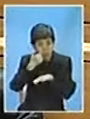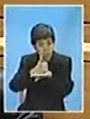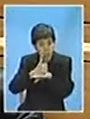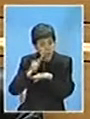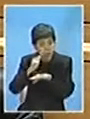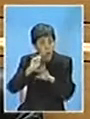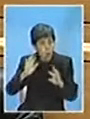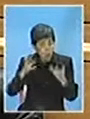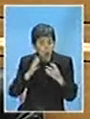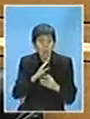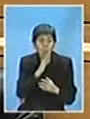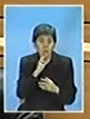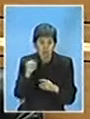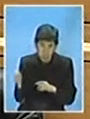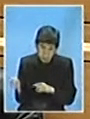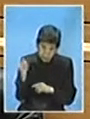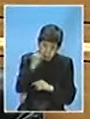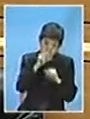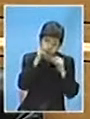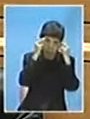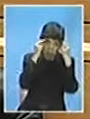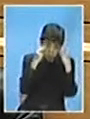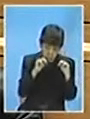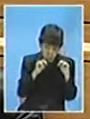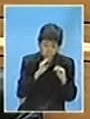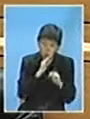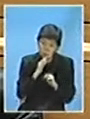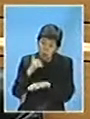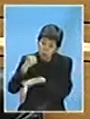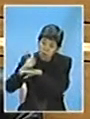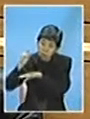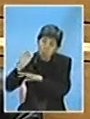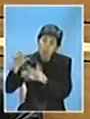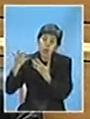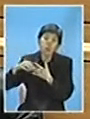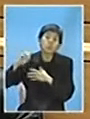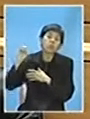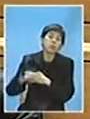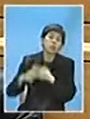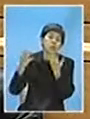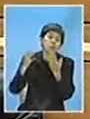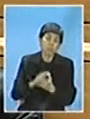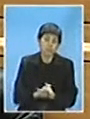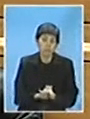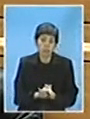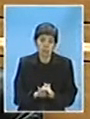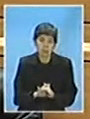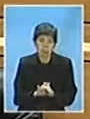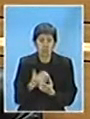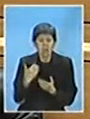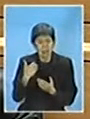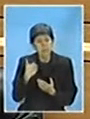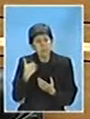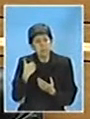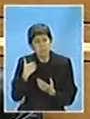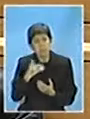เพราะฉะนั้นเวลามาเป็นนายกเนี่ยถ้าพรุ่งนี้พ้นจากตำแหน่งคณบดีก็ตกอีกแล้วนะมันทำให้เกิดการ